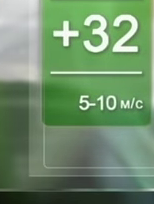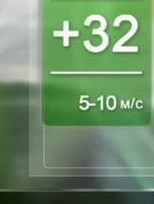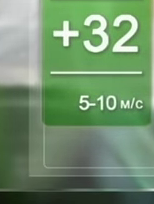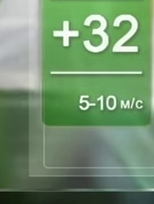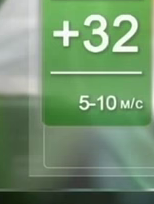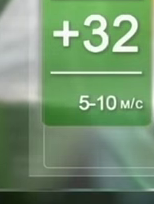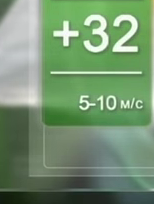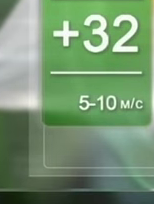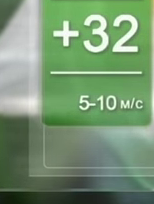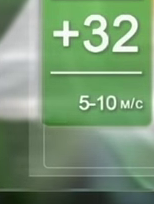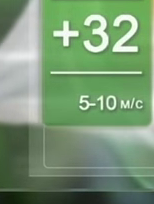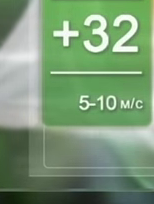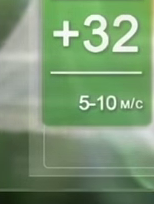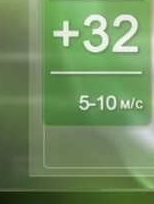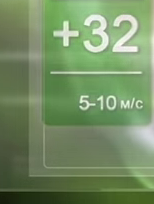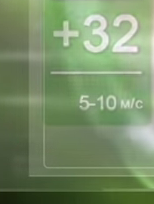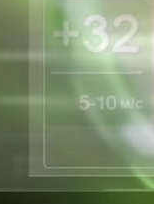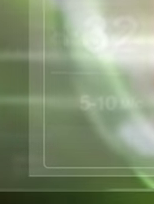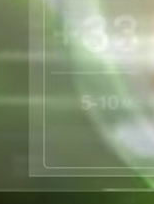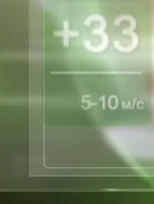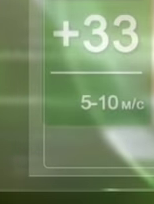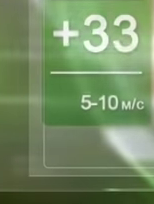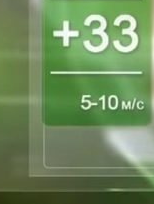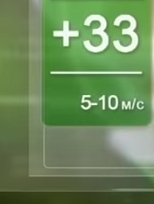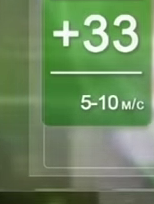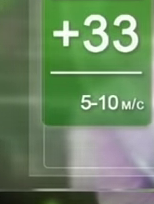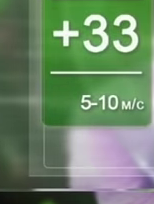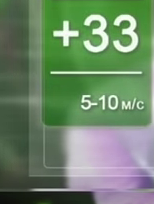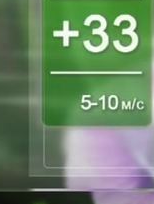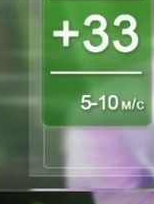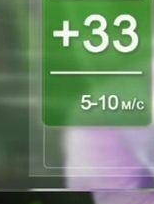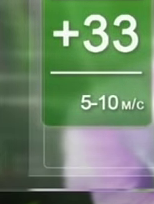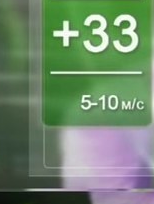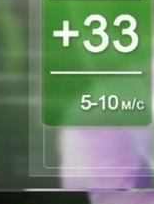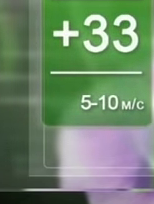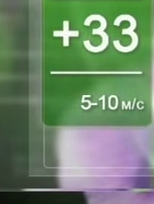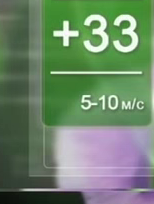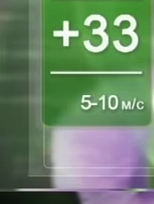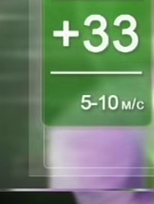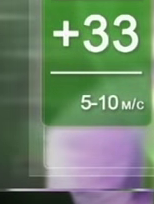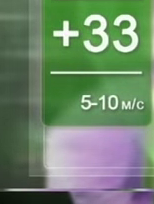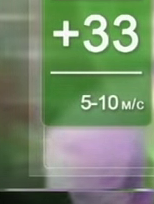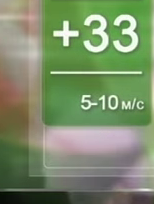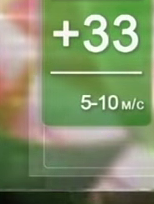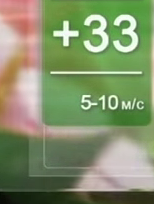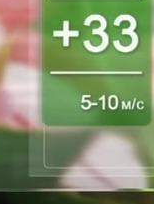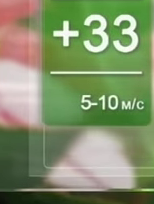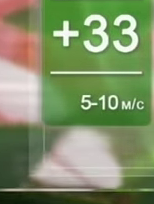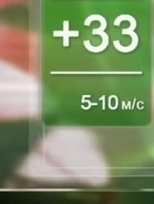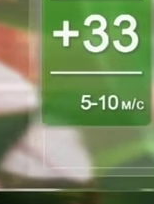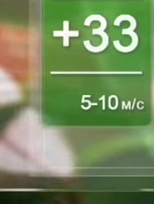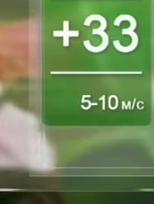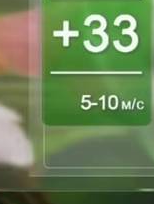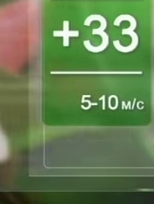в день – 32-37 градусів з позначкою «плюс». В обласному центрі вночі повітря прогріється до плюс 19, плюс 21,